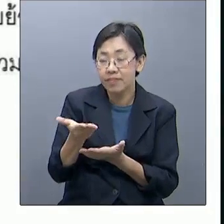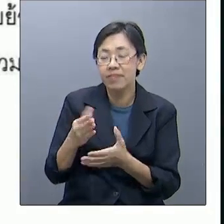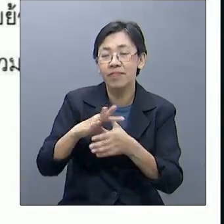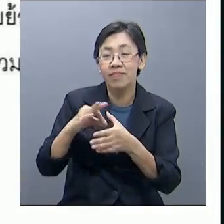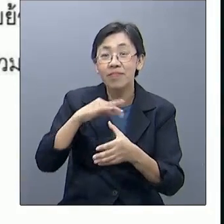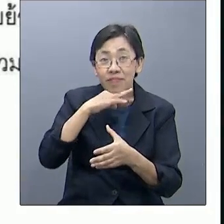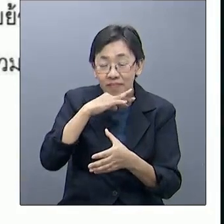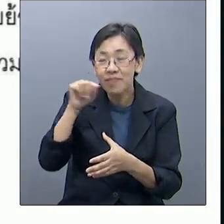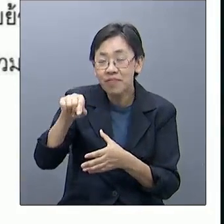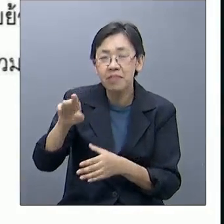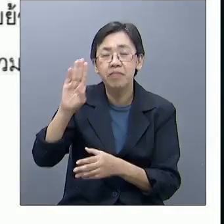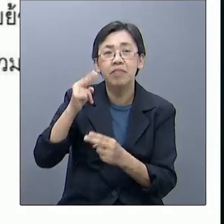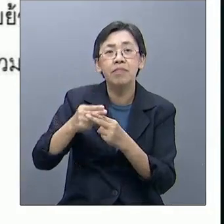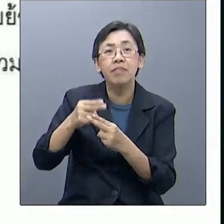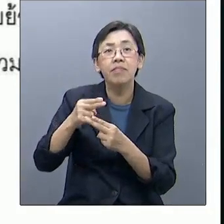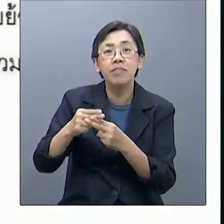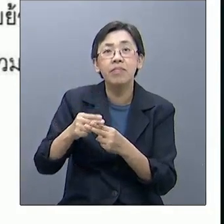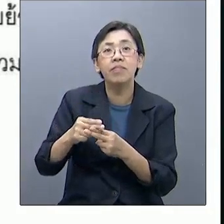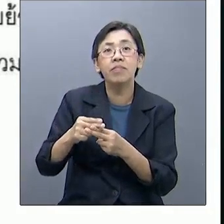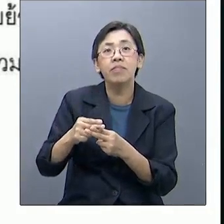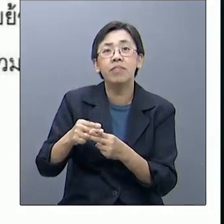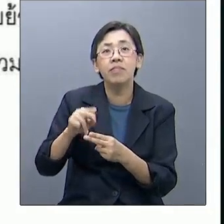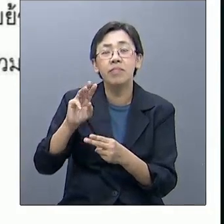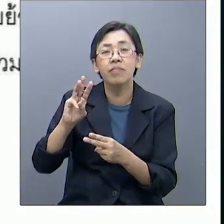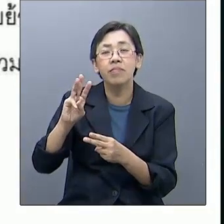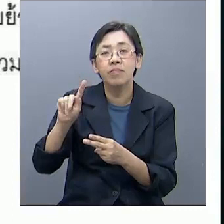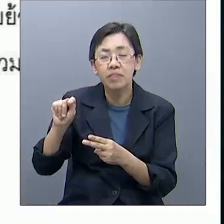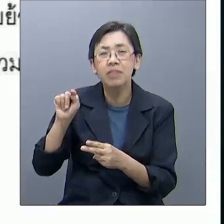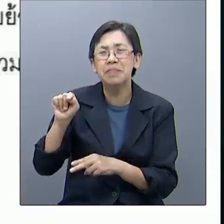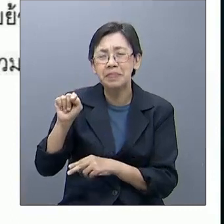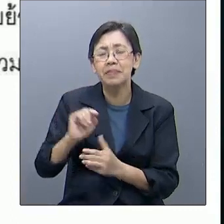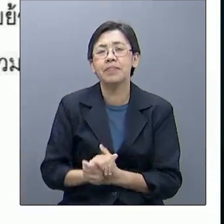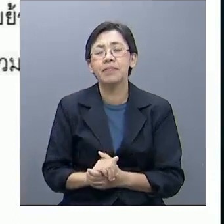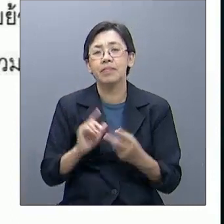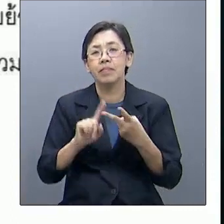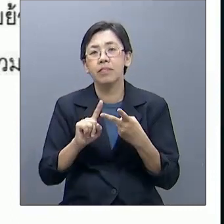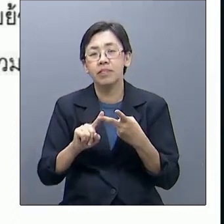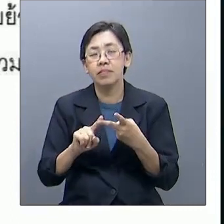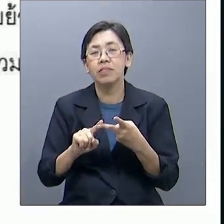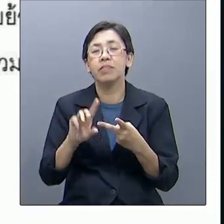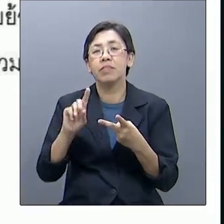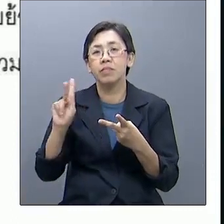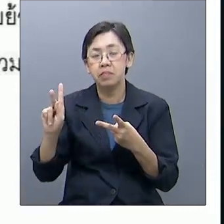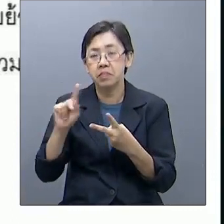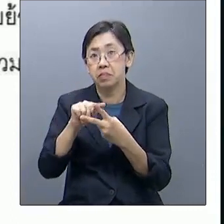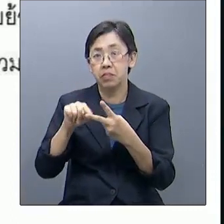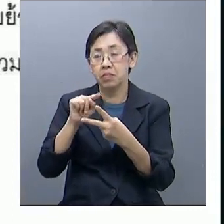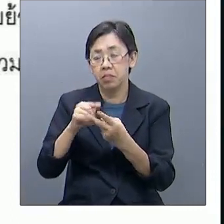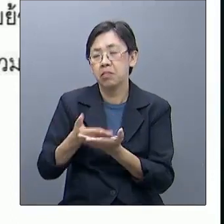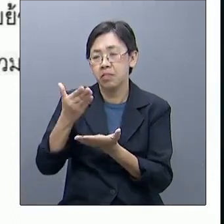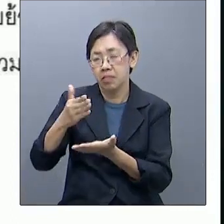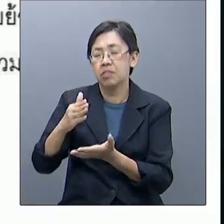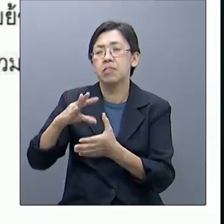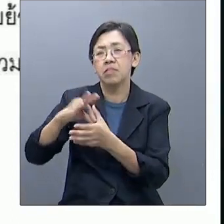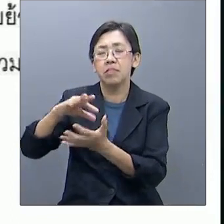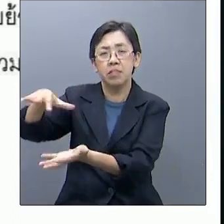ากับบริษัทที่ชื่อว่า Wealthy and Healthy Foods จำกัดและบริษัท The Good Shopsจำกัดจริงนะคะเนื่องจ